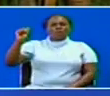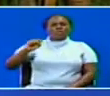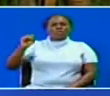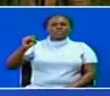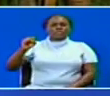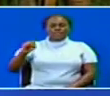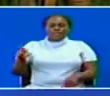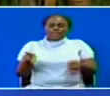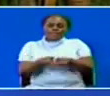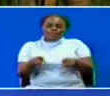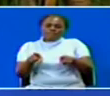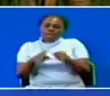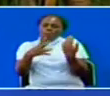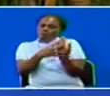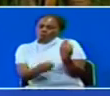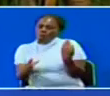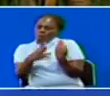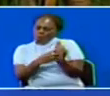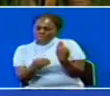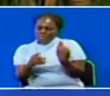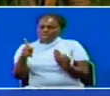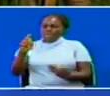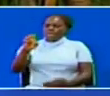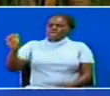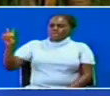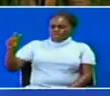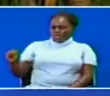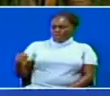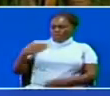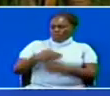tuige mfano wa mzee John Kin ndio tujenge nchi pamoja.